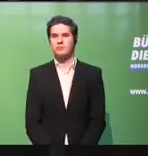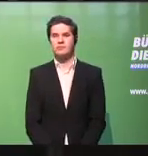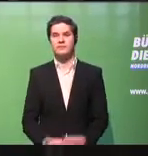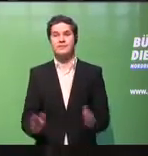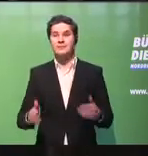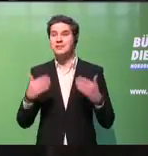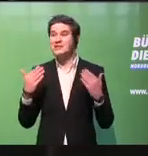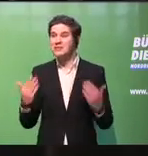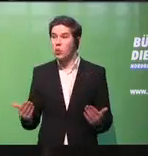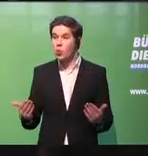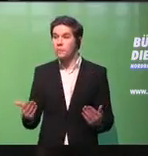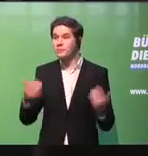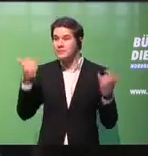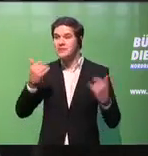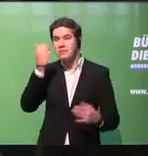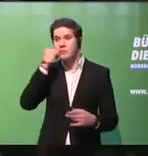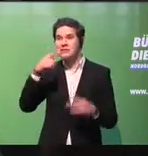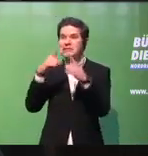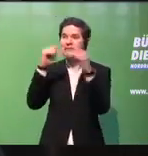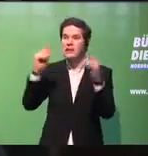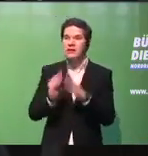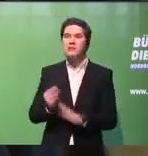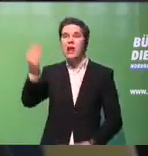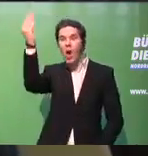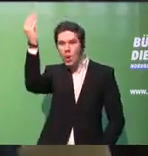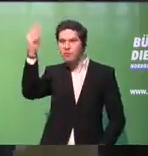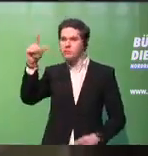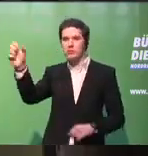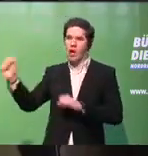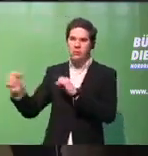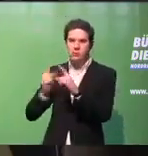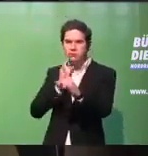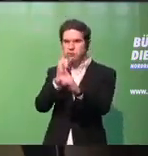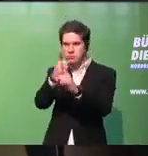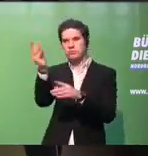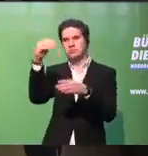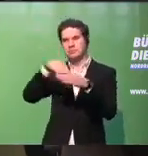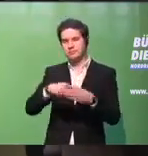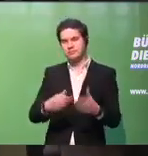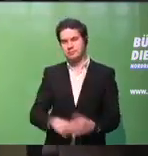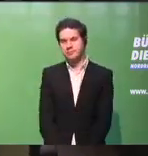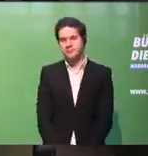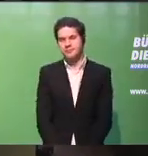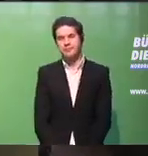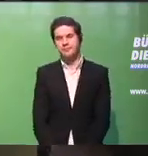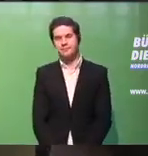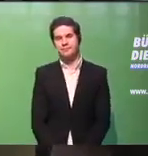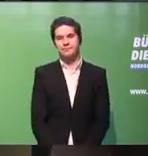So, haltet ihr bitte eure Zettel hoch und eure Stimmkarten, wenn ihr abstimmen möchtet.